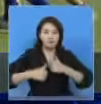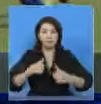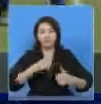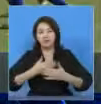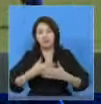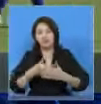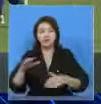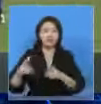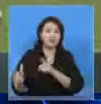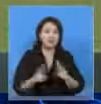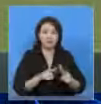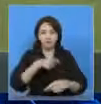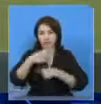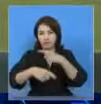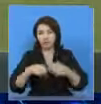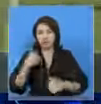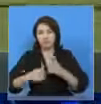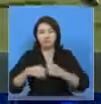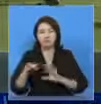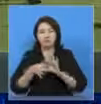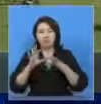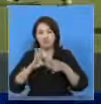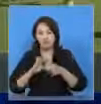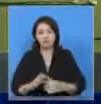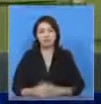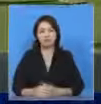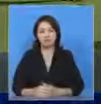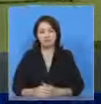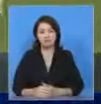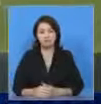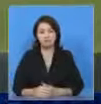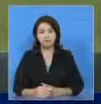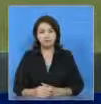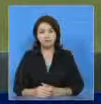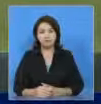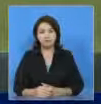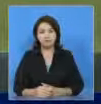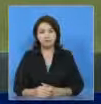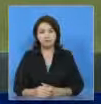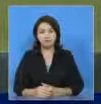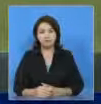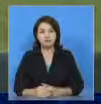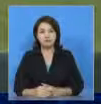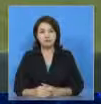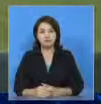готовится предстоящем областным спартаке адам владимир федотов о курсе зимой где жалел жены 10 геев телеканал актобе